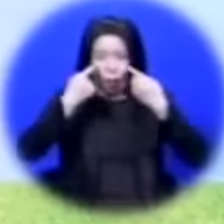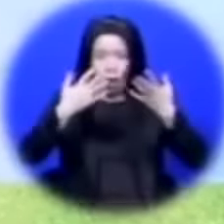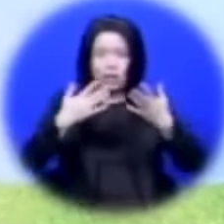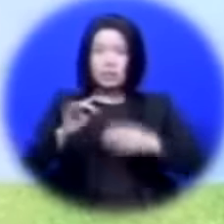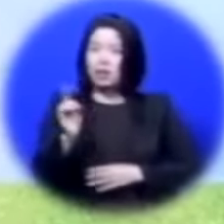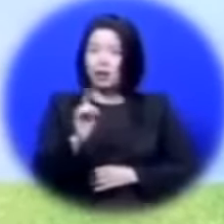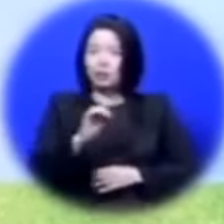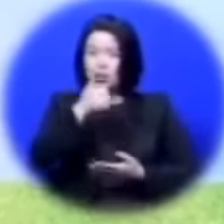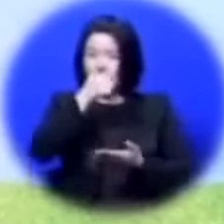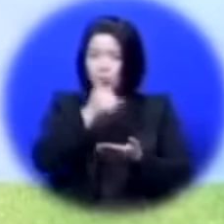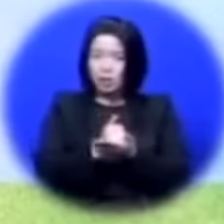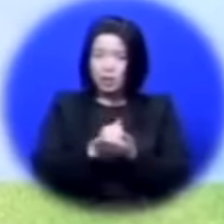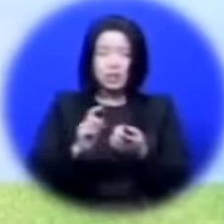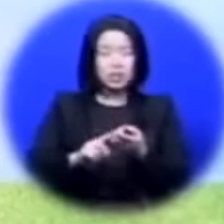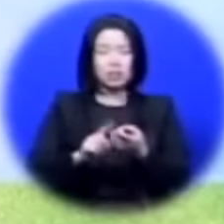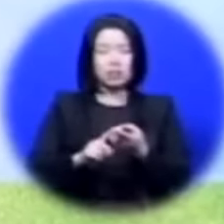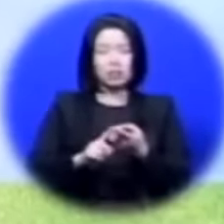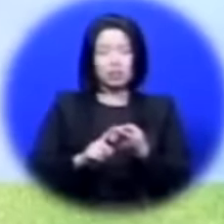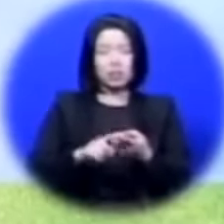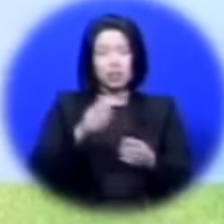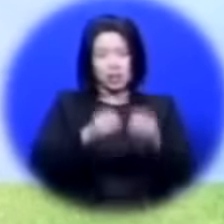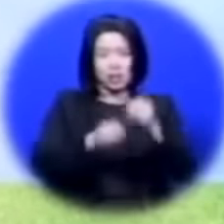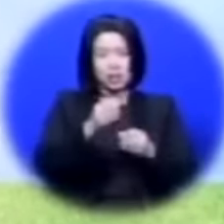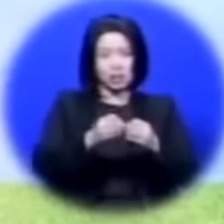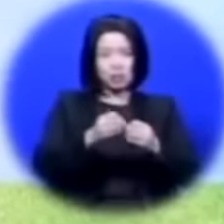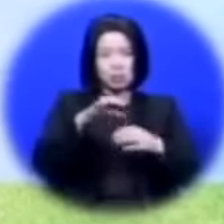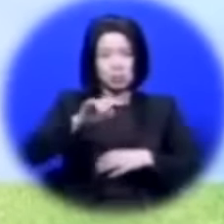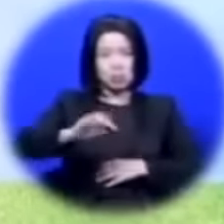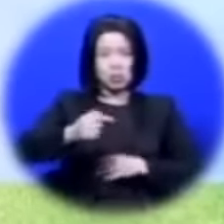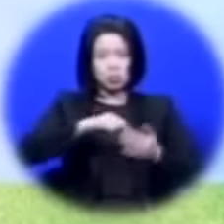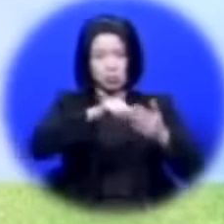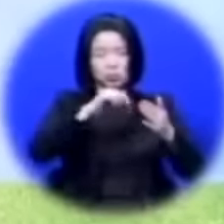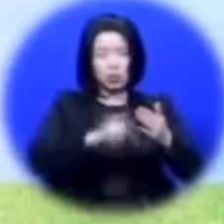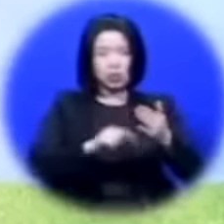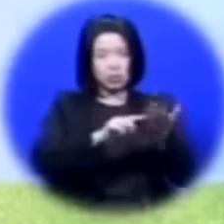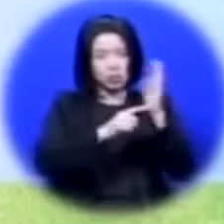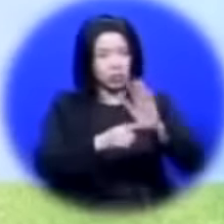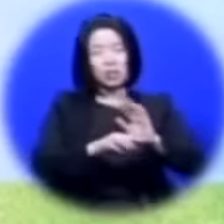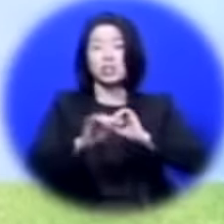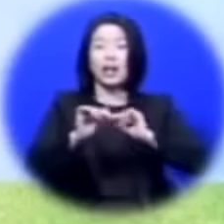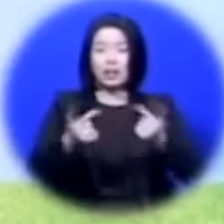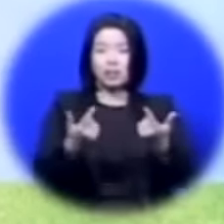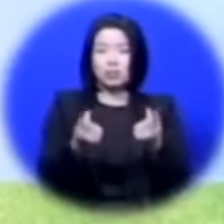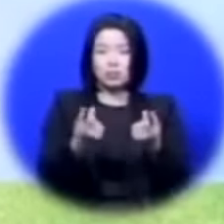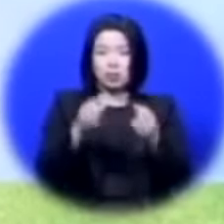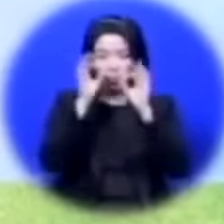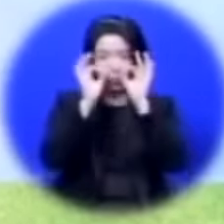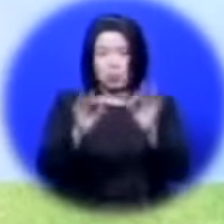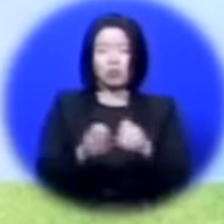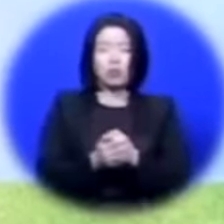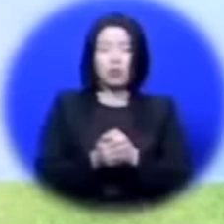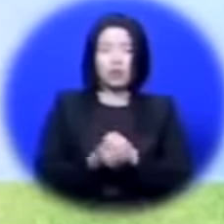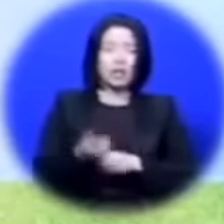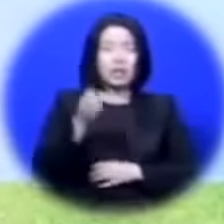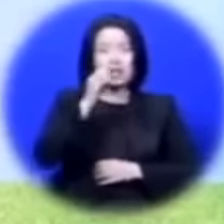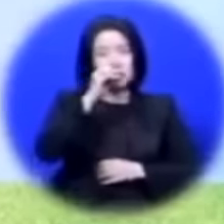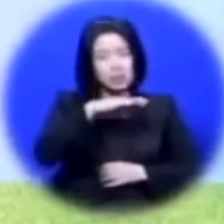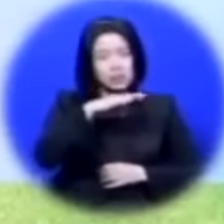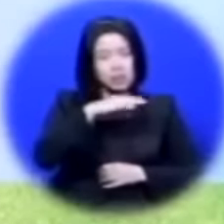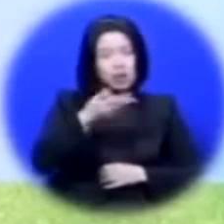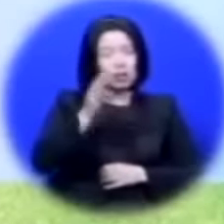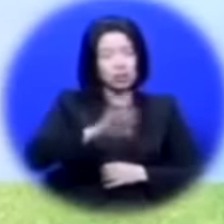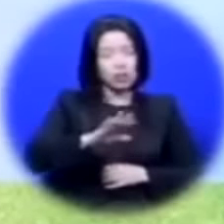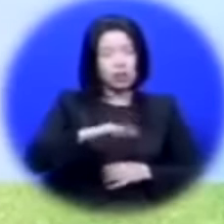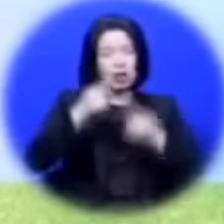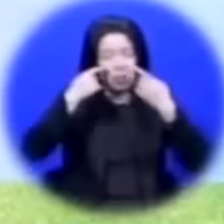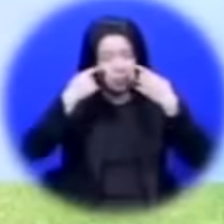어떤 였는지는이 시편 속에는 정확 러지 처 보 그냥 분명한 것은